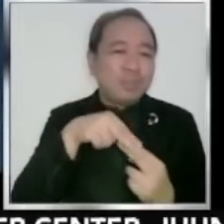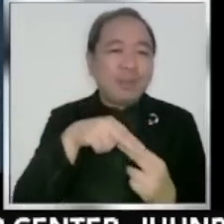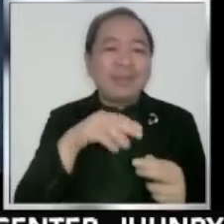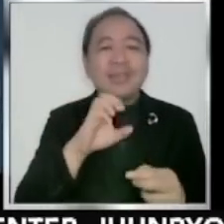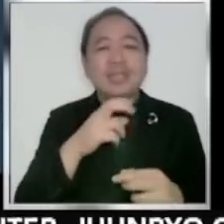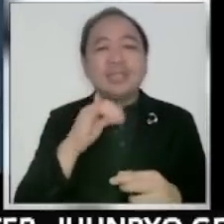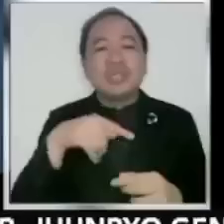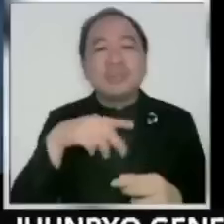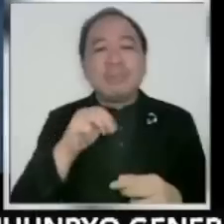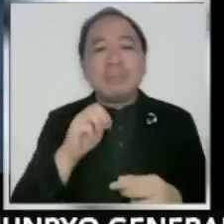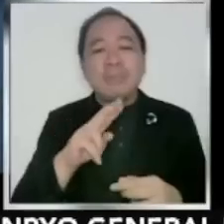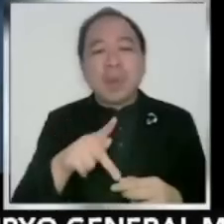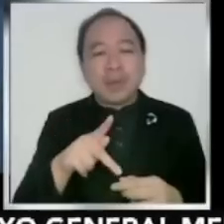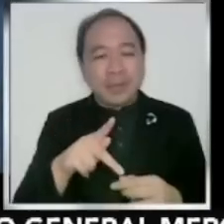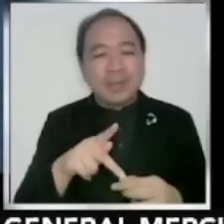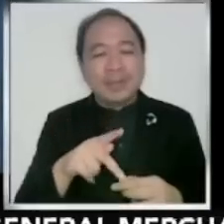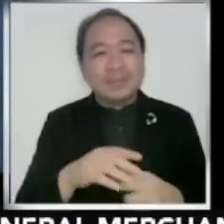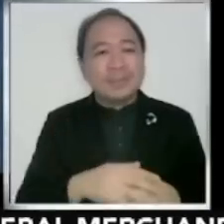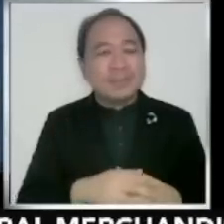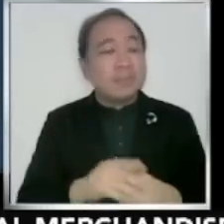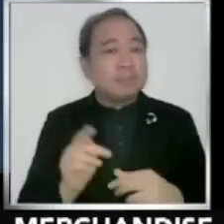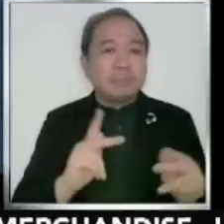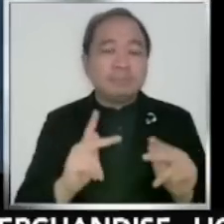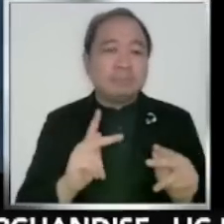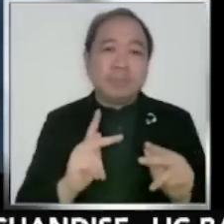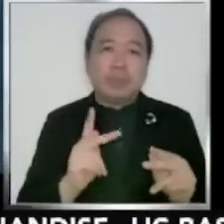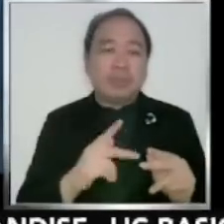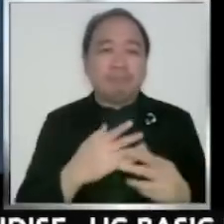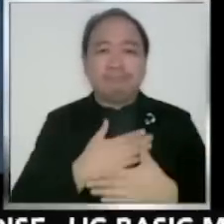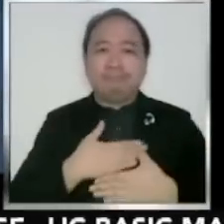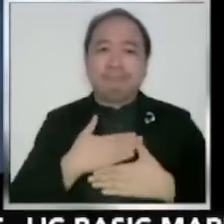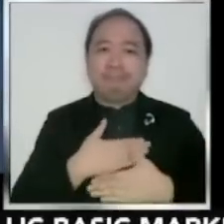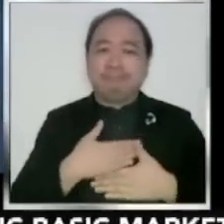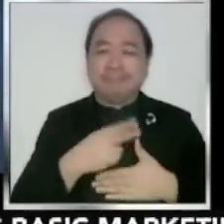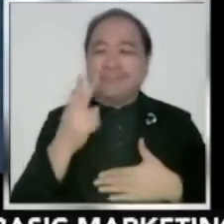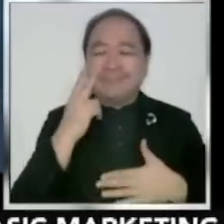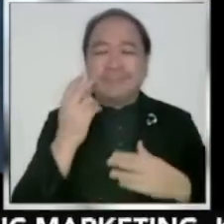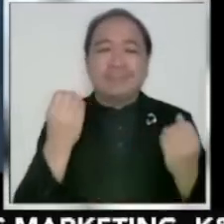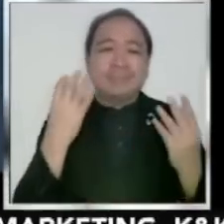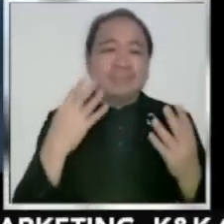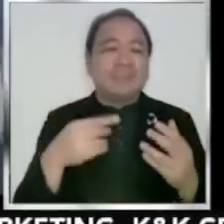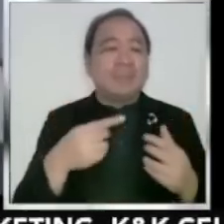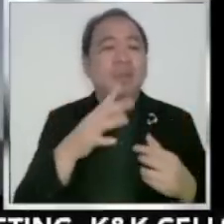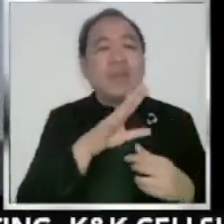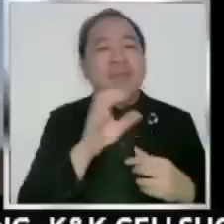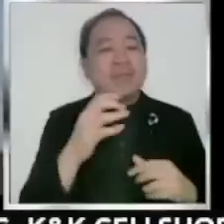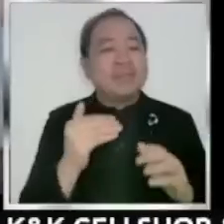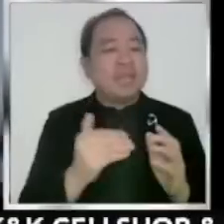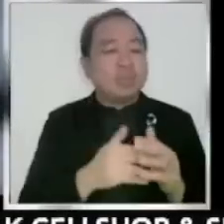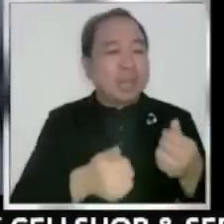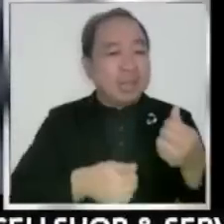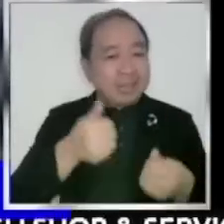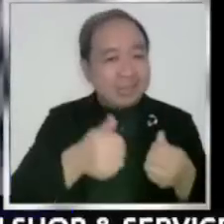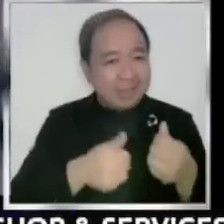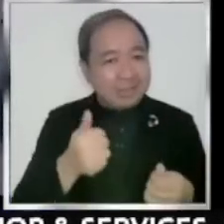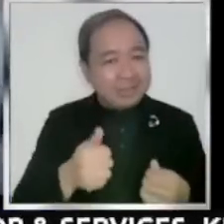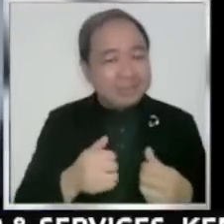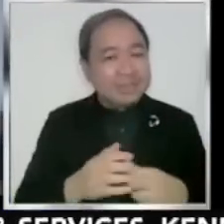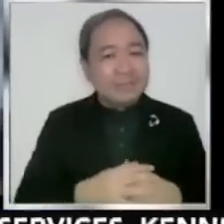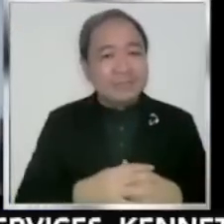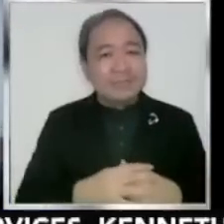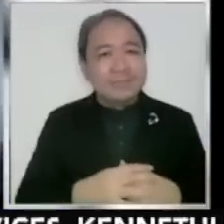Aliyo na aliyo naman ang netizens, kaya't umani ito ng mahigit 500,000 likes and counting.